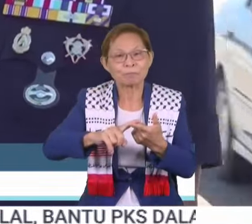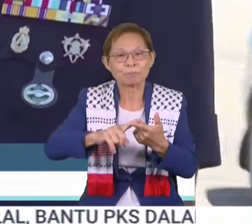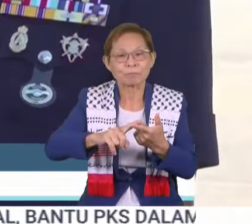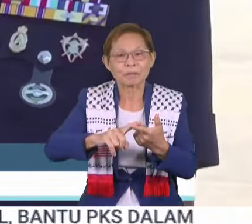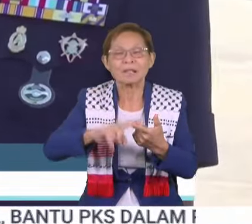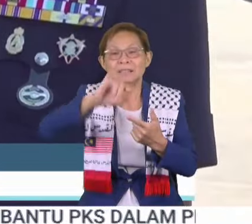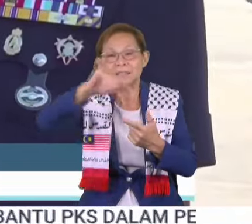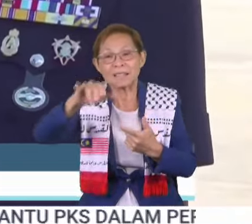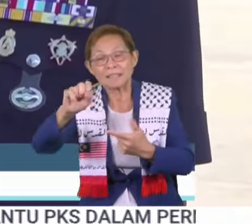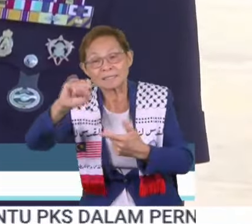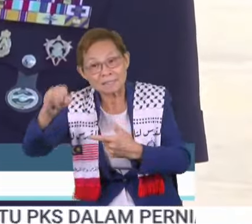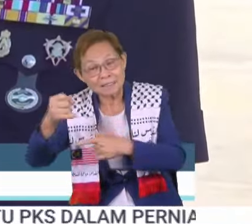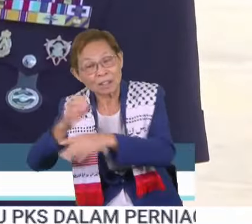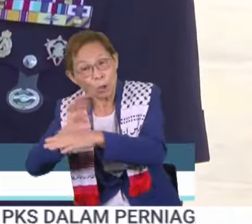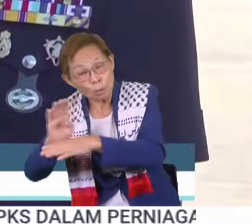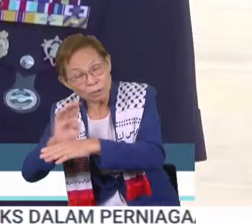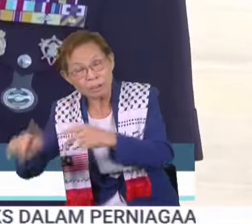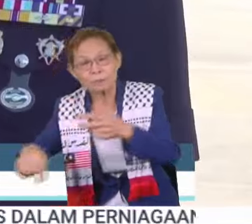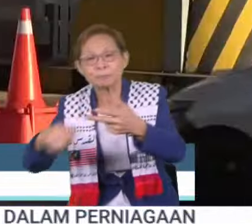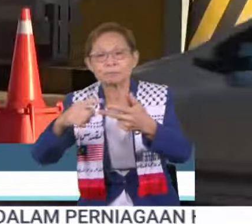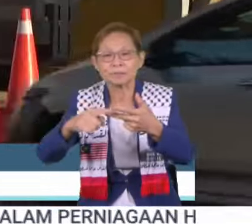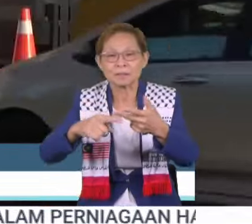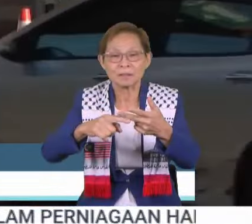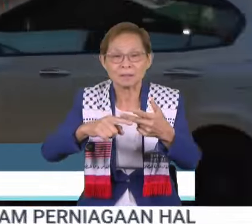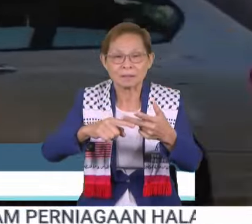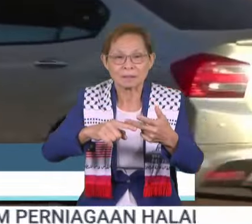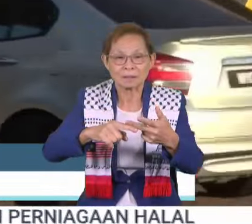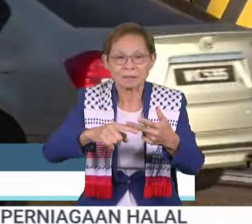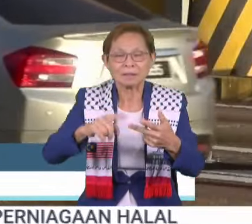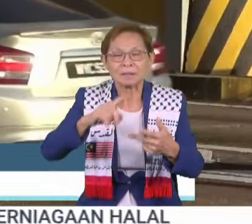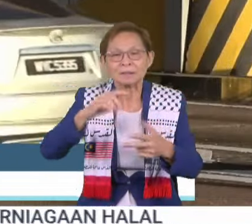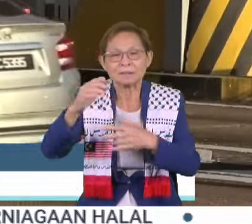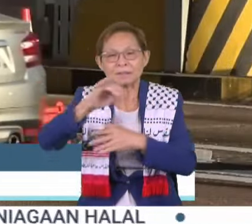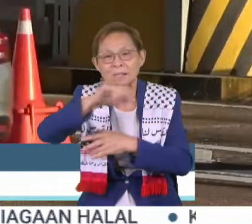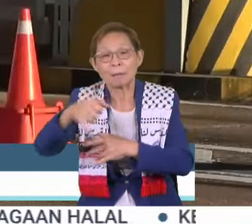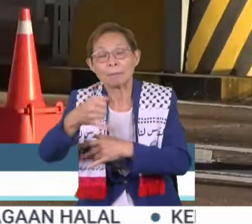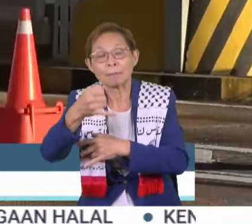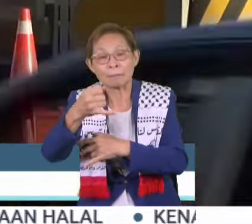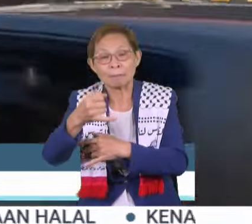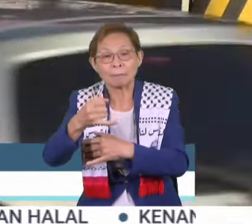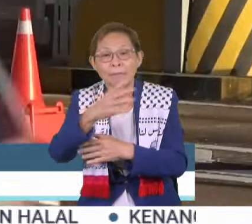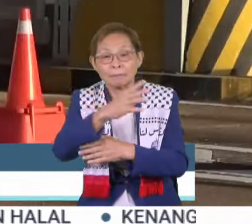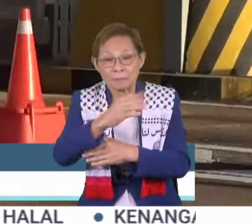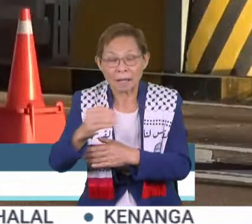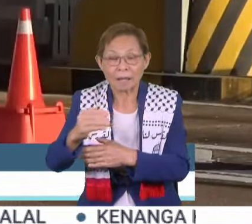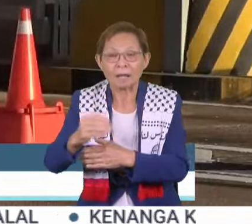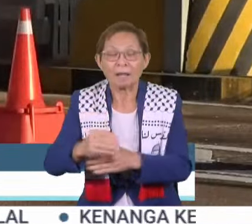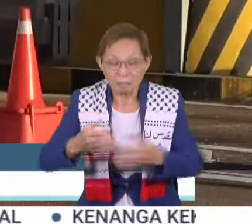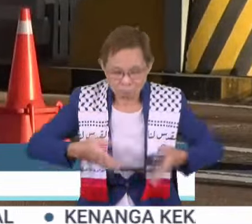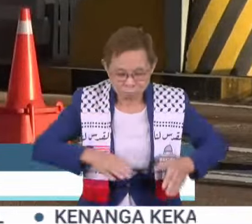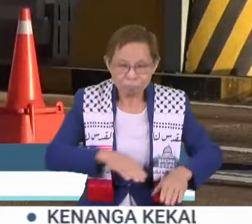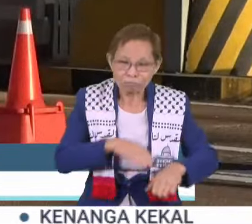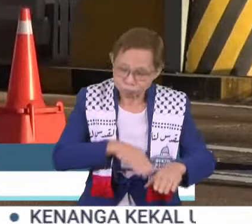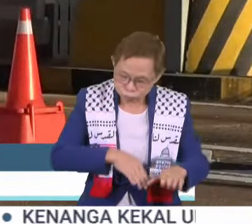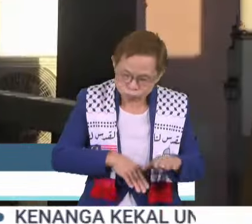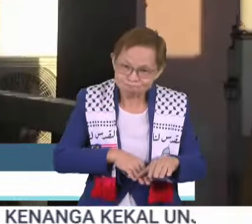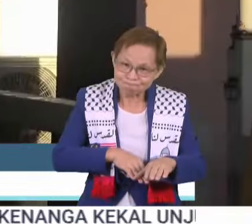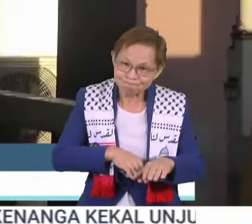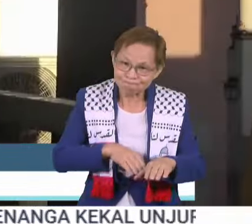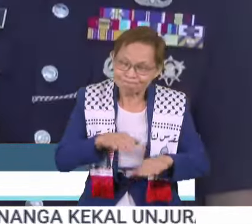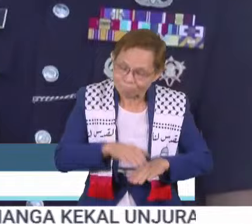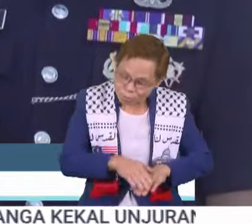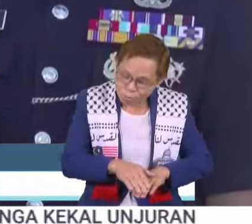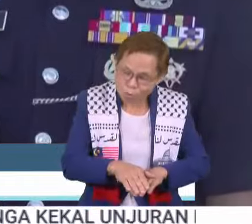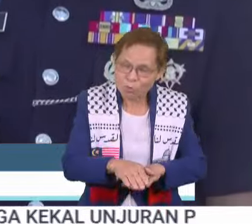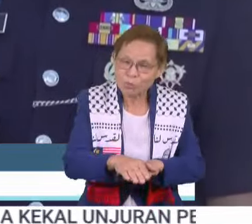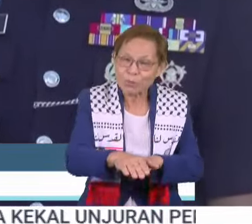Jenayah Komersial, Jabatan Pencegahan Jenayah dan Keselamatan Komuniti. Ya, nasihat saya, walaupun lalu lintas lancar di